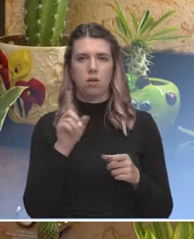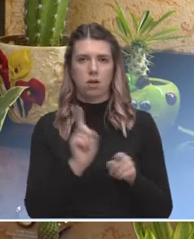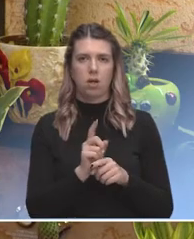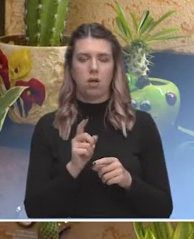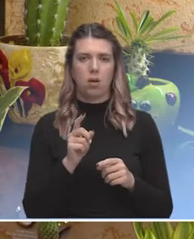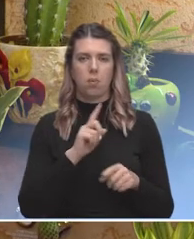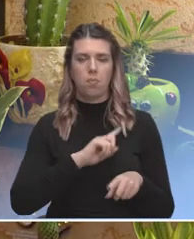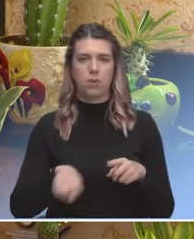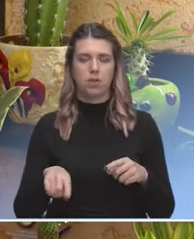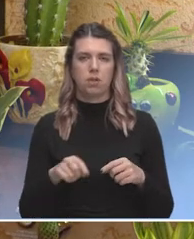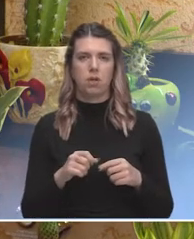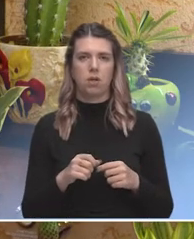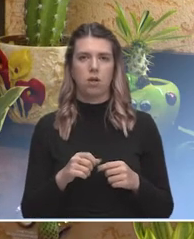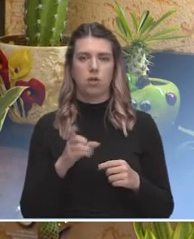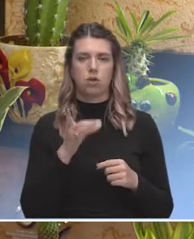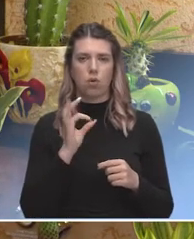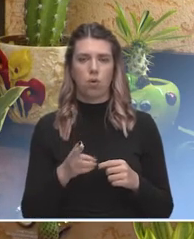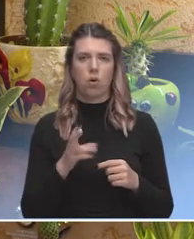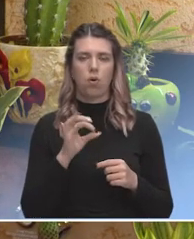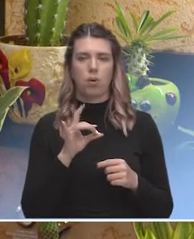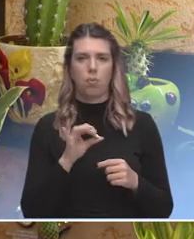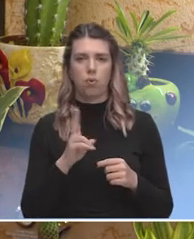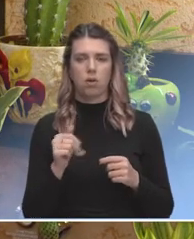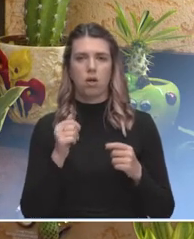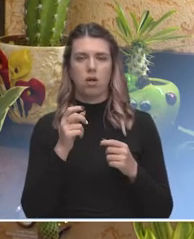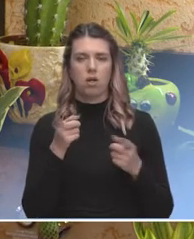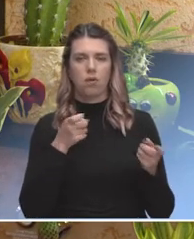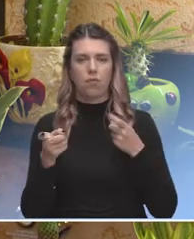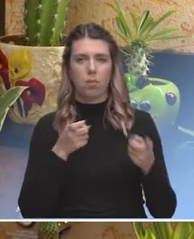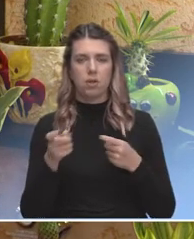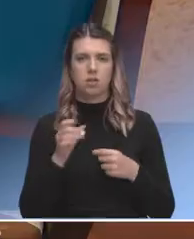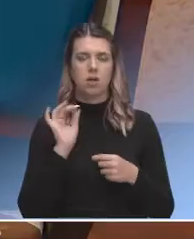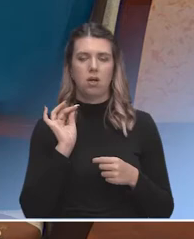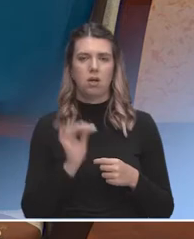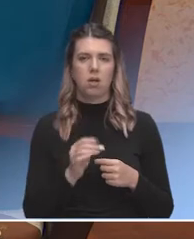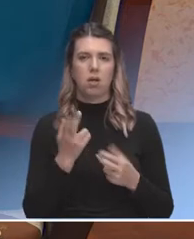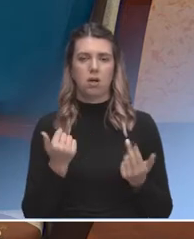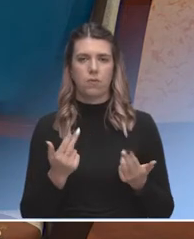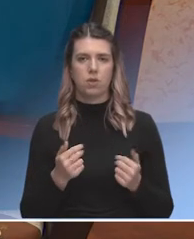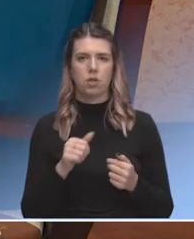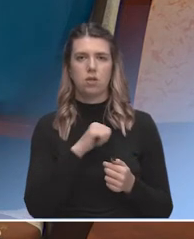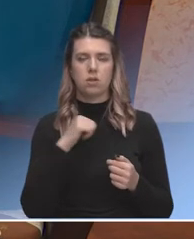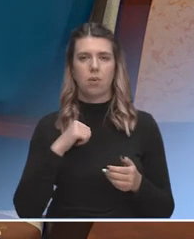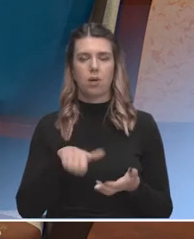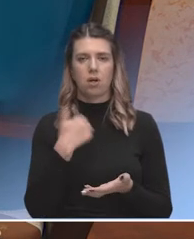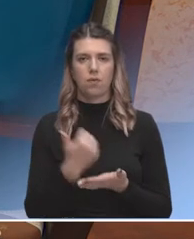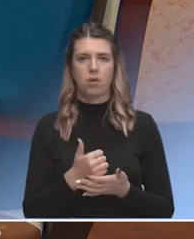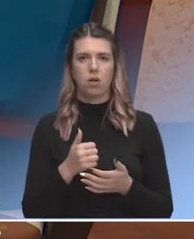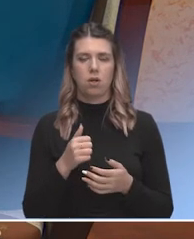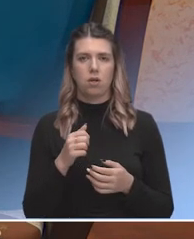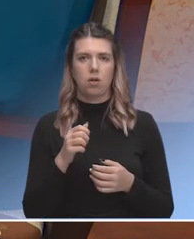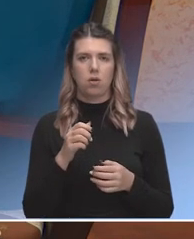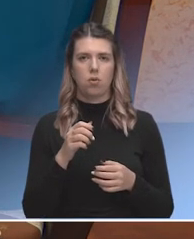такие достаточно оперативные сроки обработки информации. И, конечно, самое